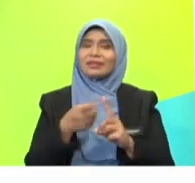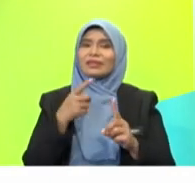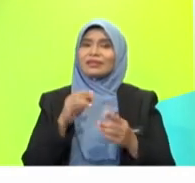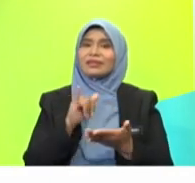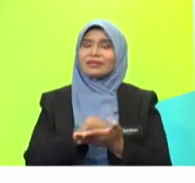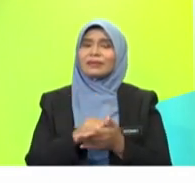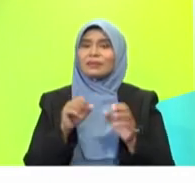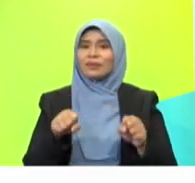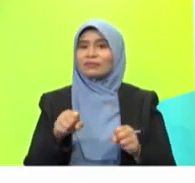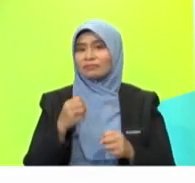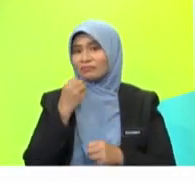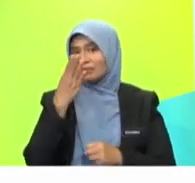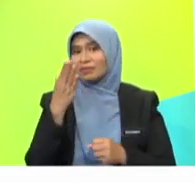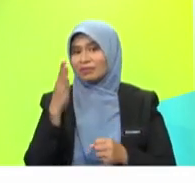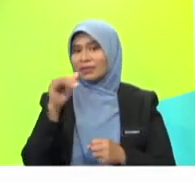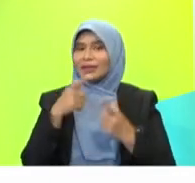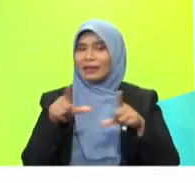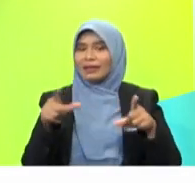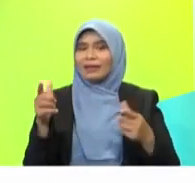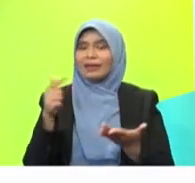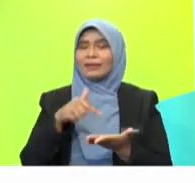ceriakan yang lain baik